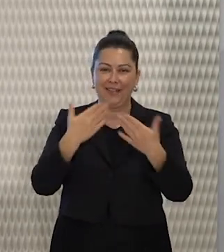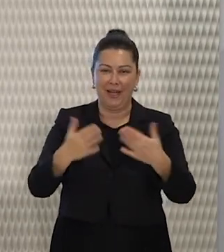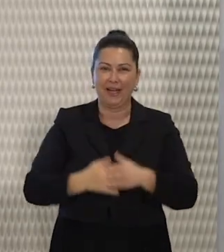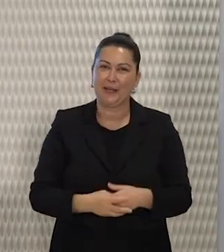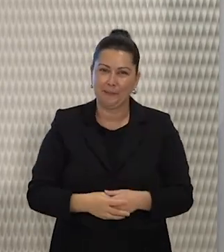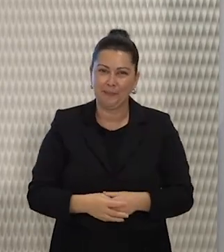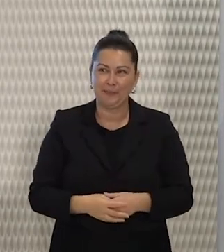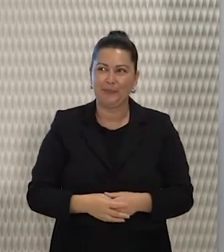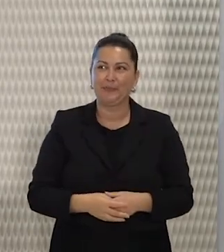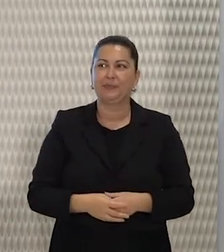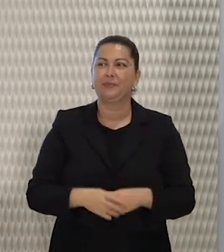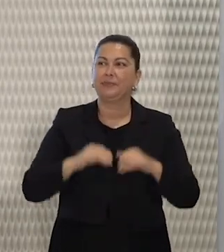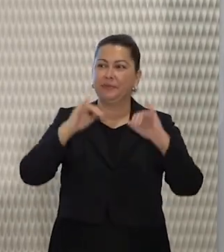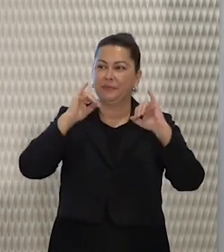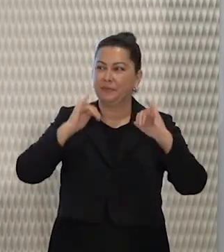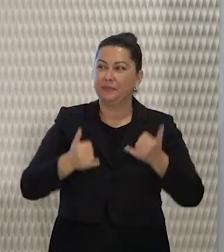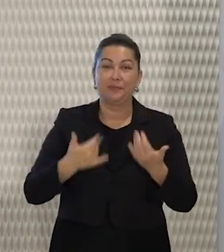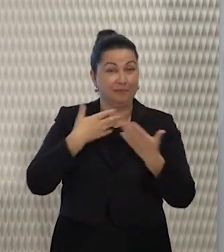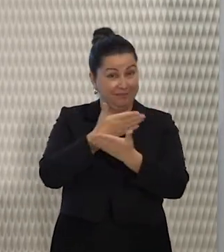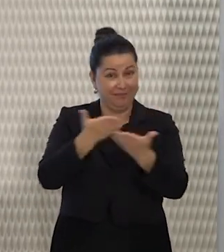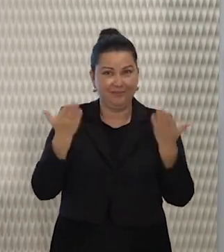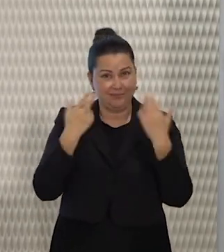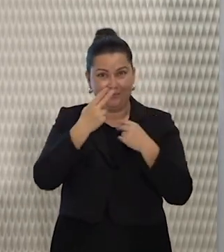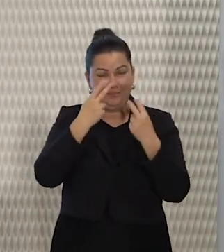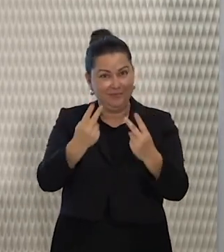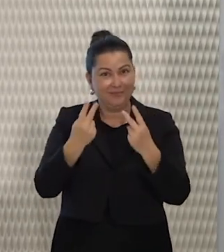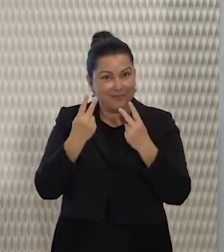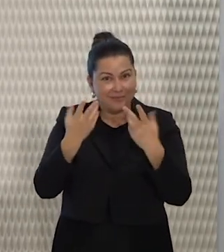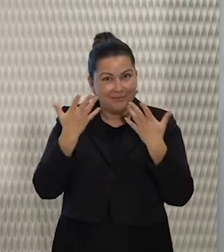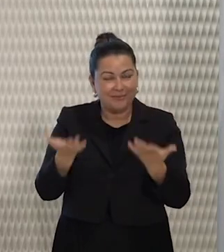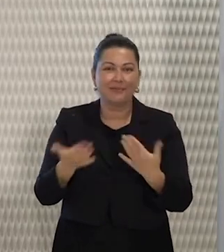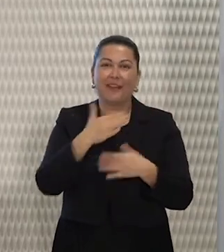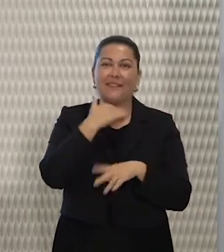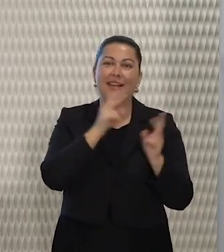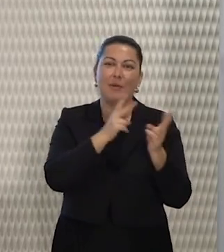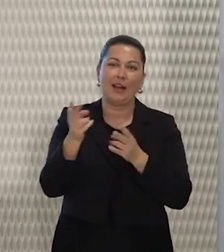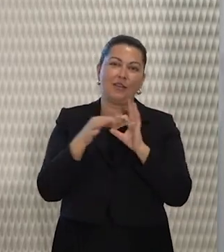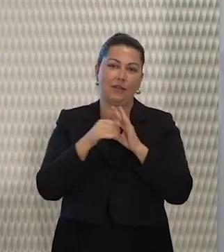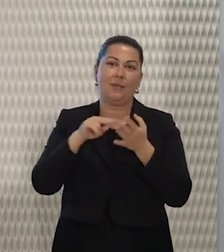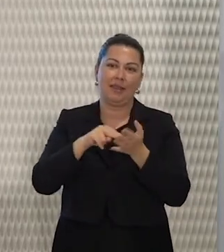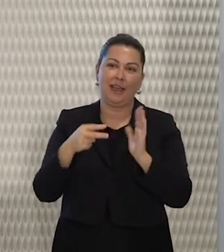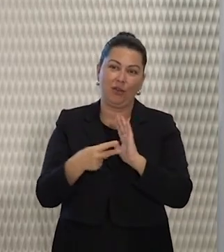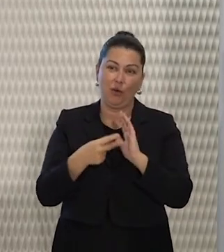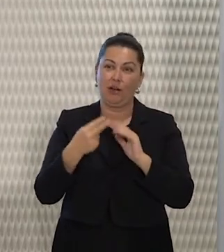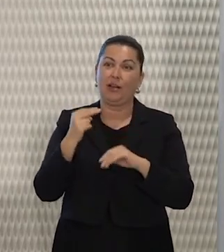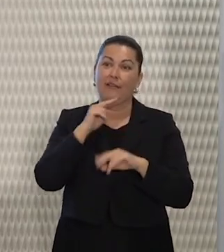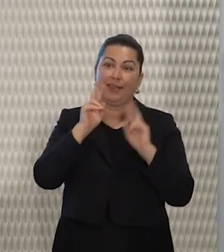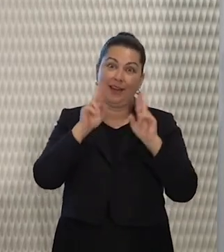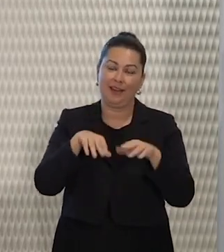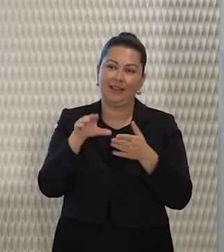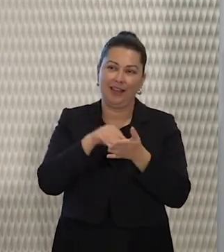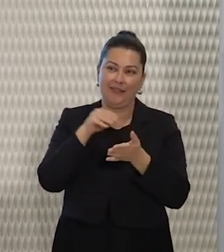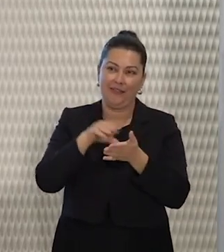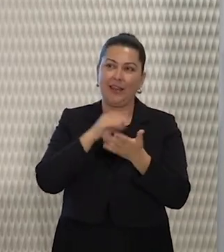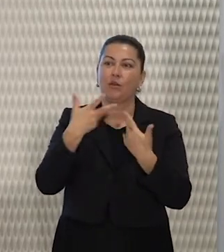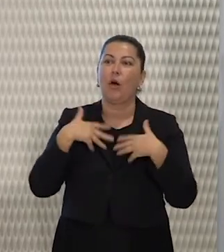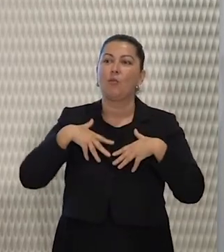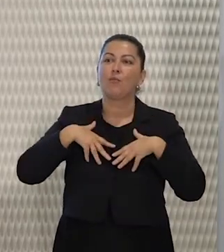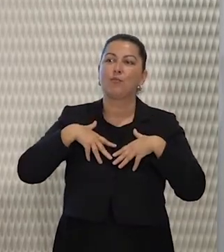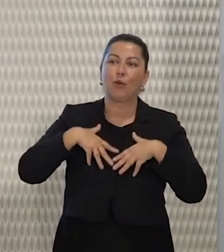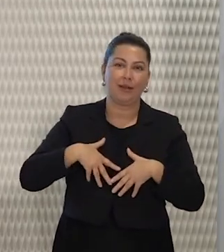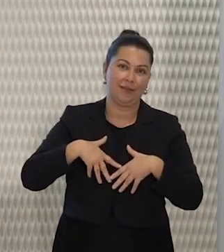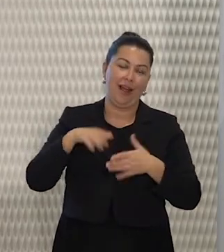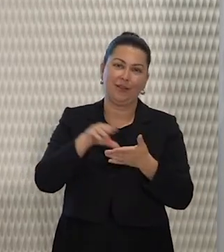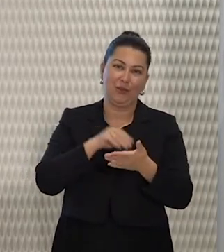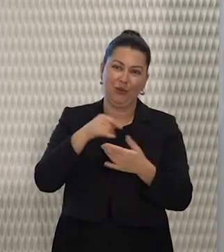Und ich glaube, Sie haben gesehen, was möglich ist, wenn man Technologie richtig einsetzt, um das Potenzial zu nutzen, das in jedem von